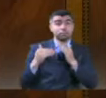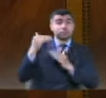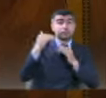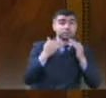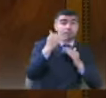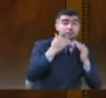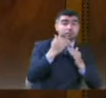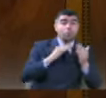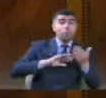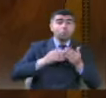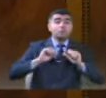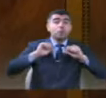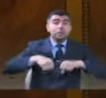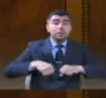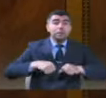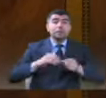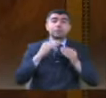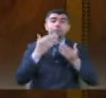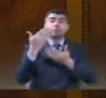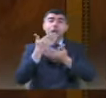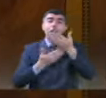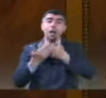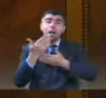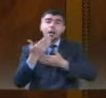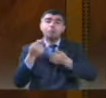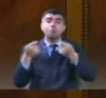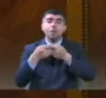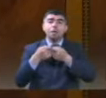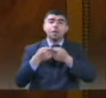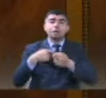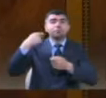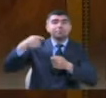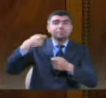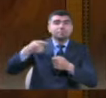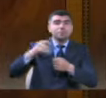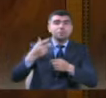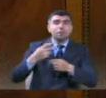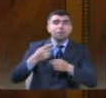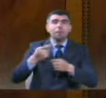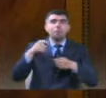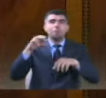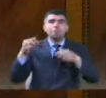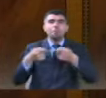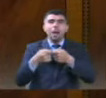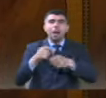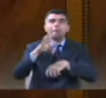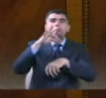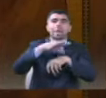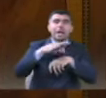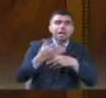سابقة لهذا الاتفاق تأخر تنفيذها كمسألة التعويض عن فقدان الشغل، وهو ما وقع